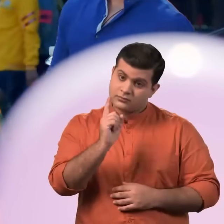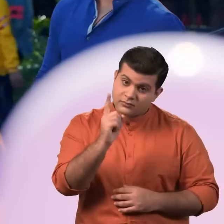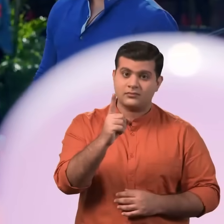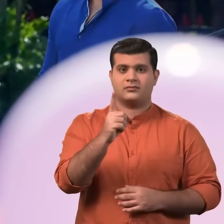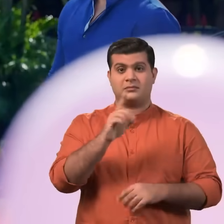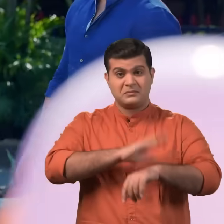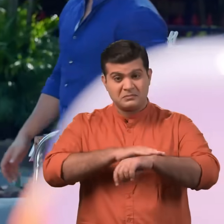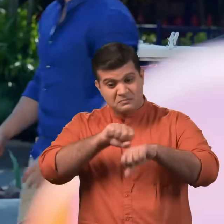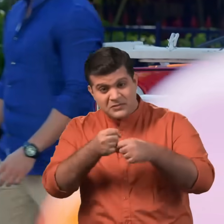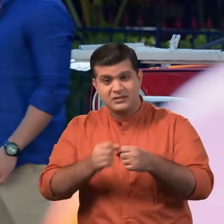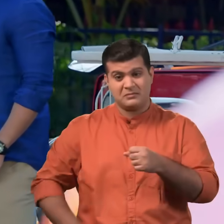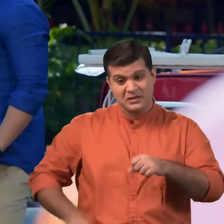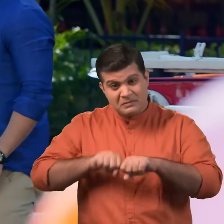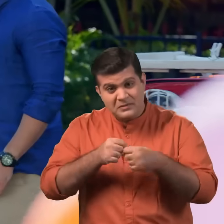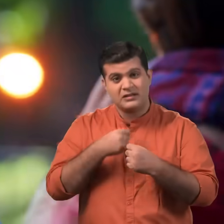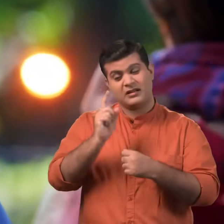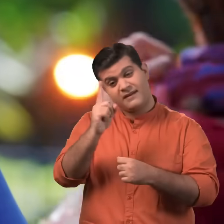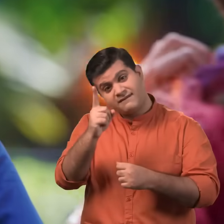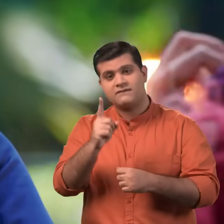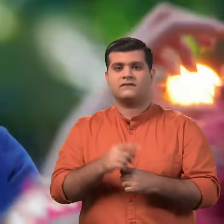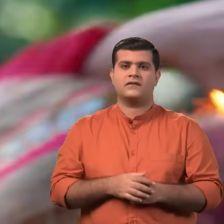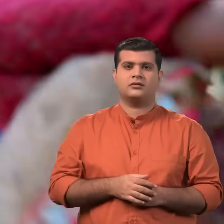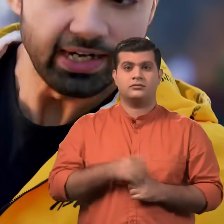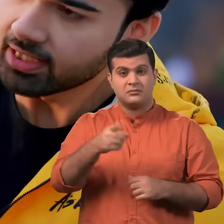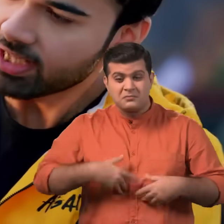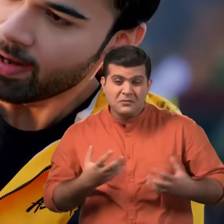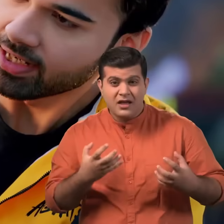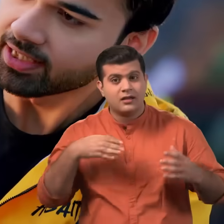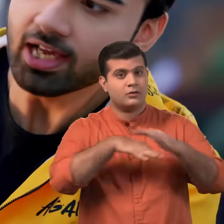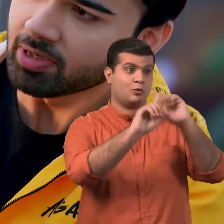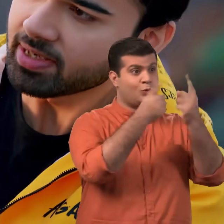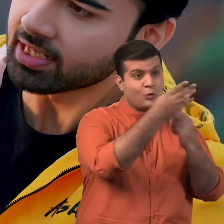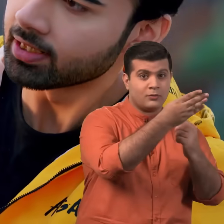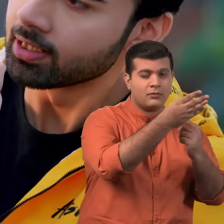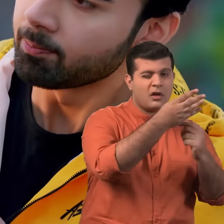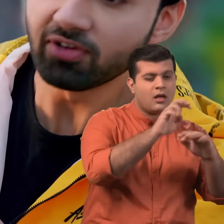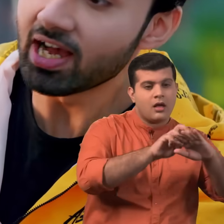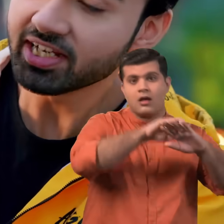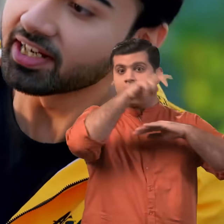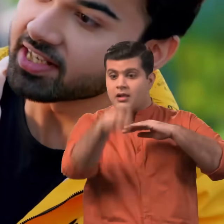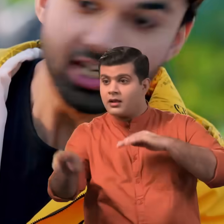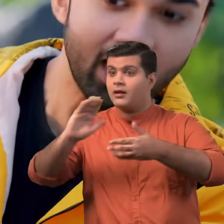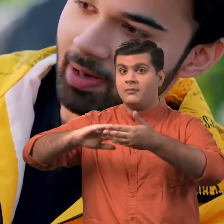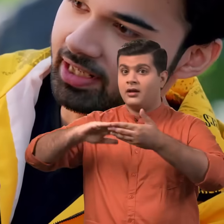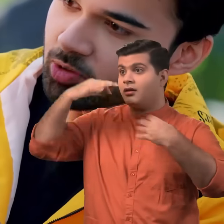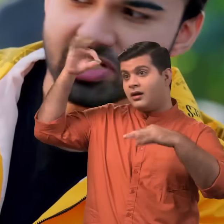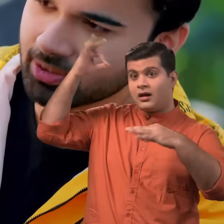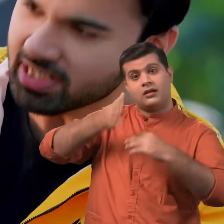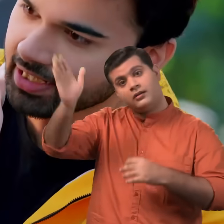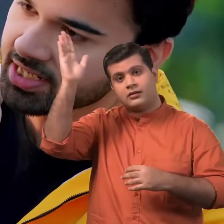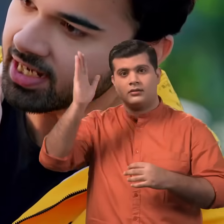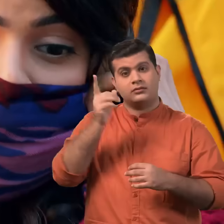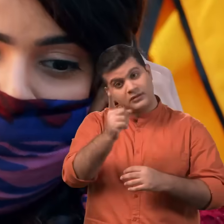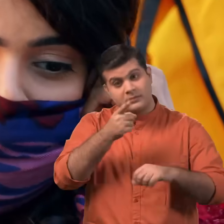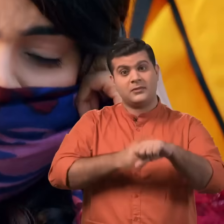हाँ तो टूटना चाहिए, हाथ पैर टूटना चाहिए। पेट दर्द का बहाना देके कमरे में जाना, फिर वहां से खिड़की से छलांग मार के तुम्हें शादी में